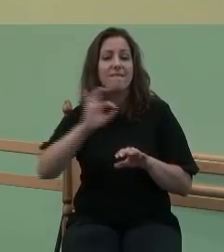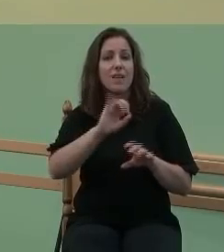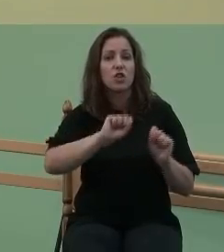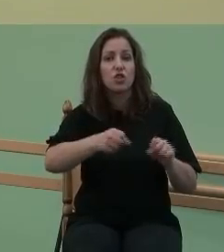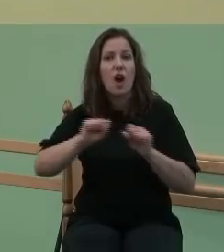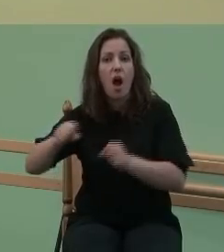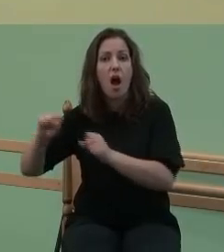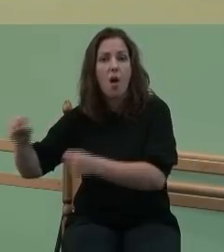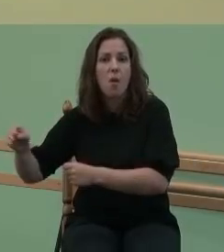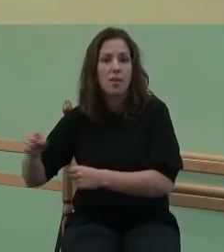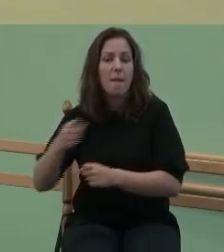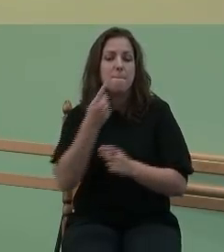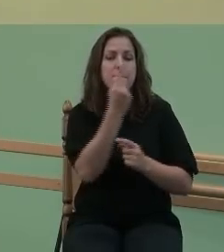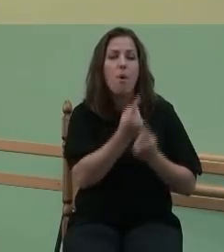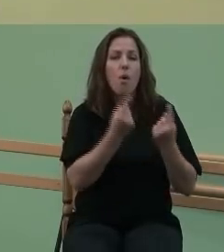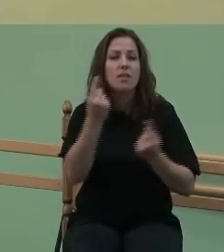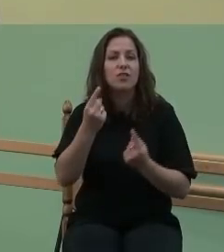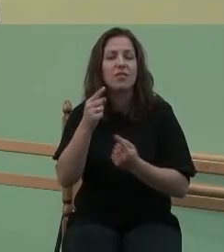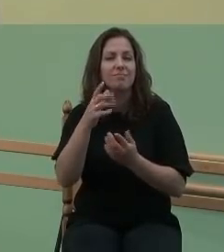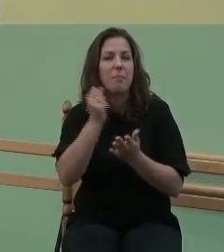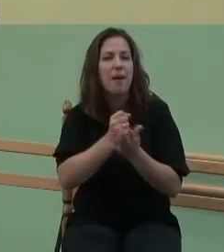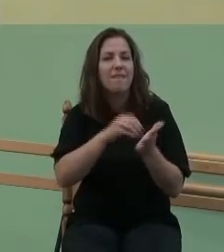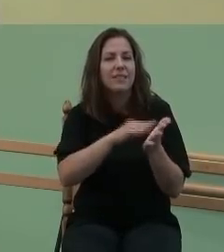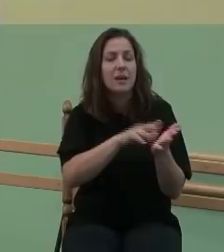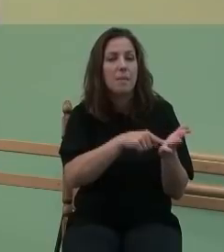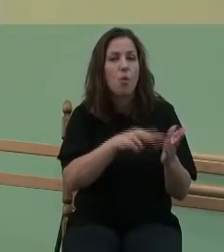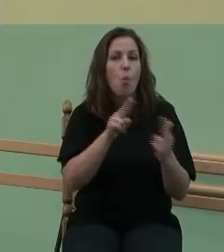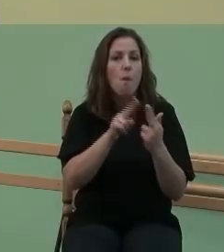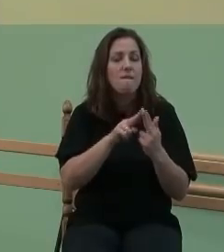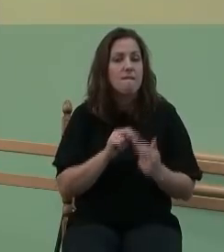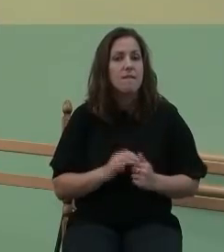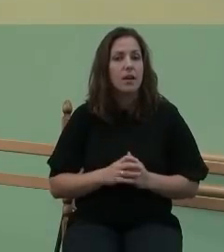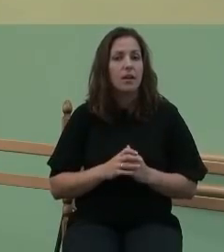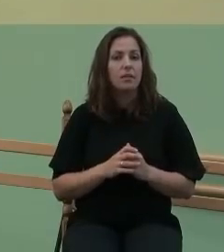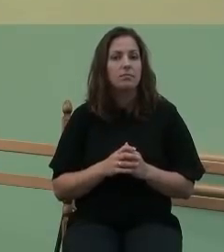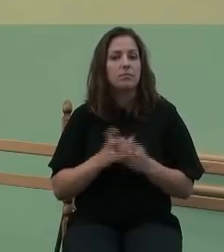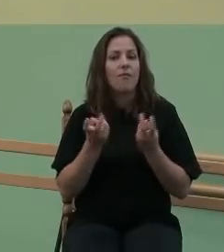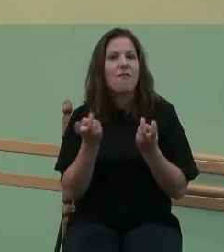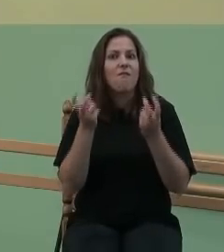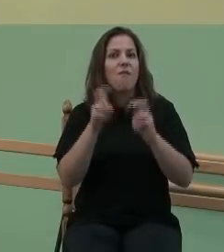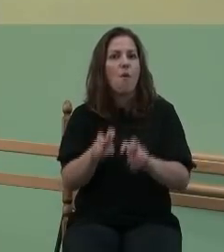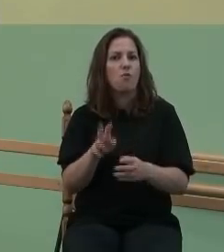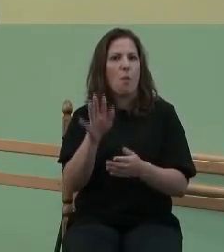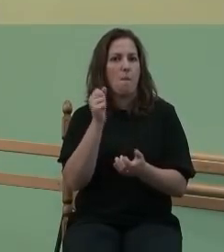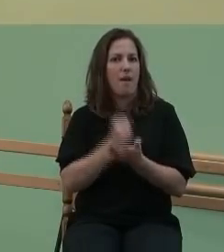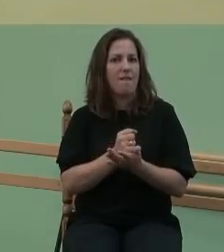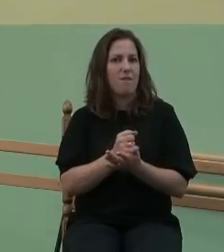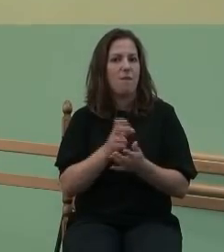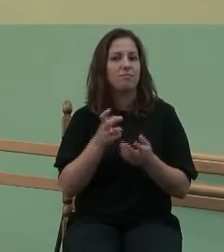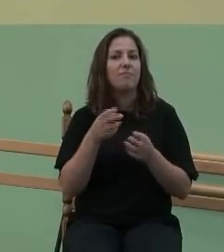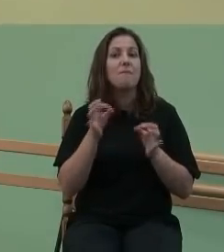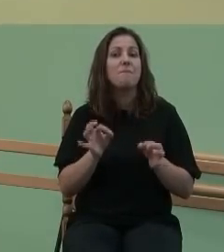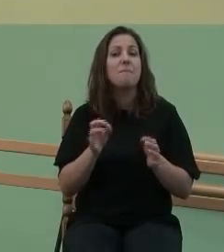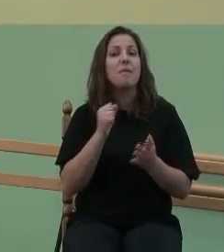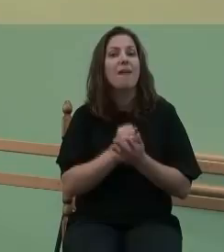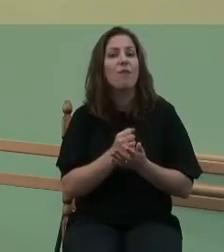działaniem, swoimi pojedynczymi aktami, decyzjami, umowami tworzą prawo. Dlatego, że prawo